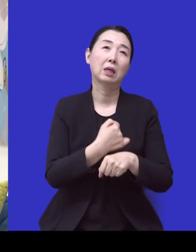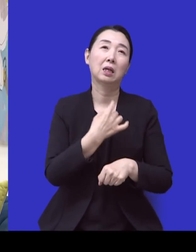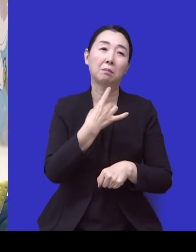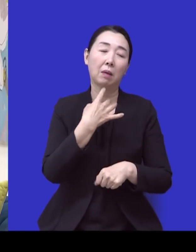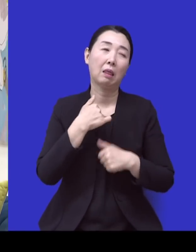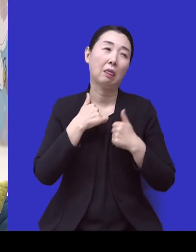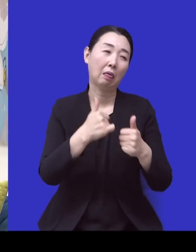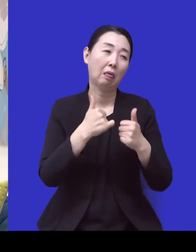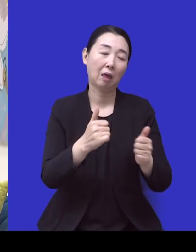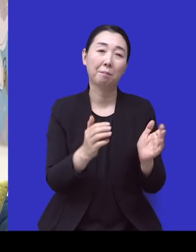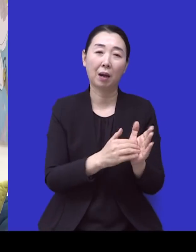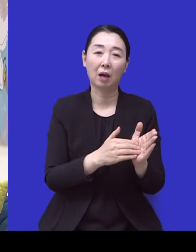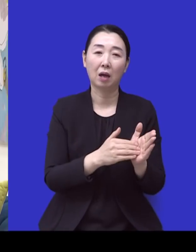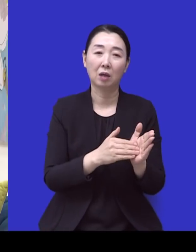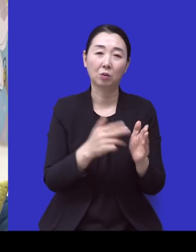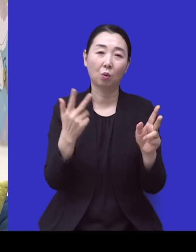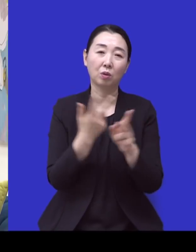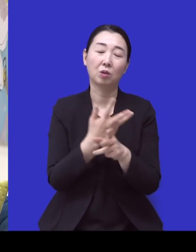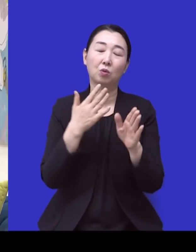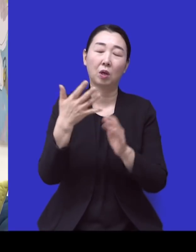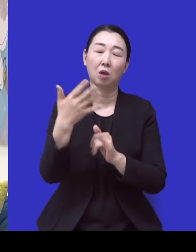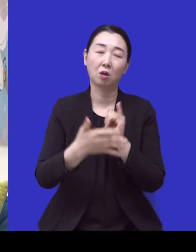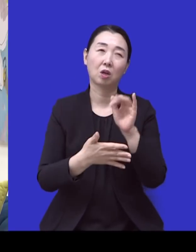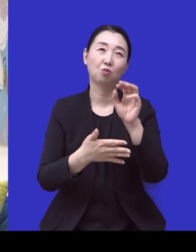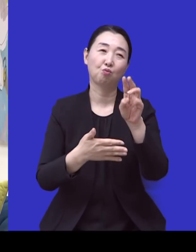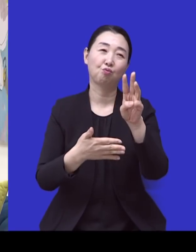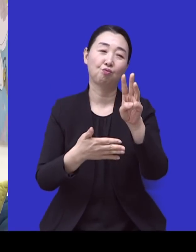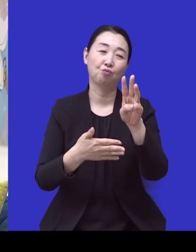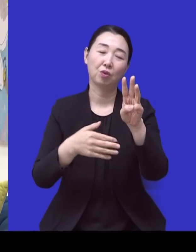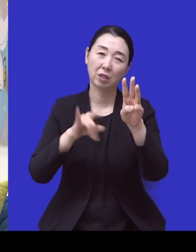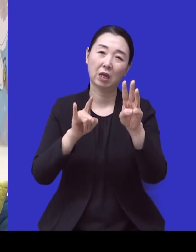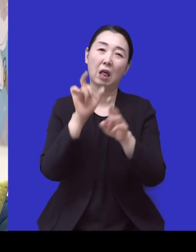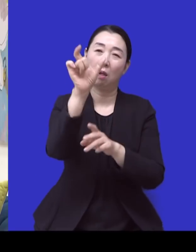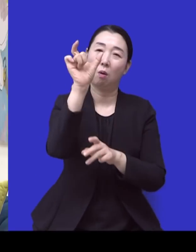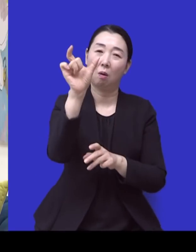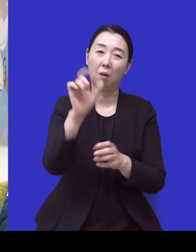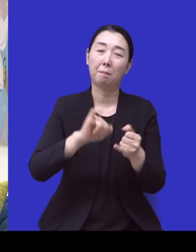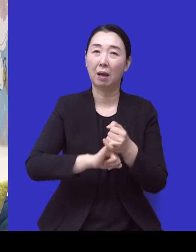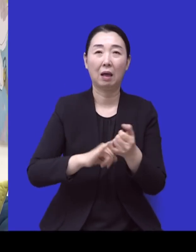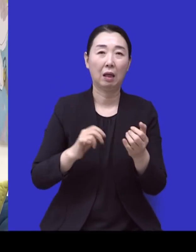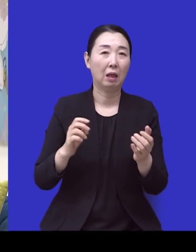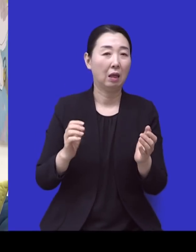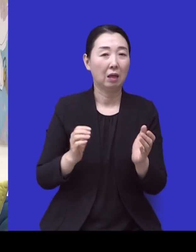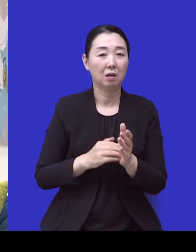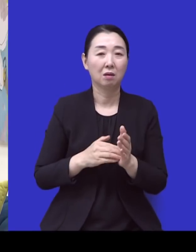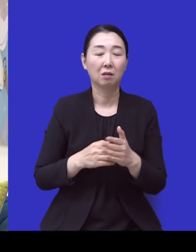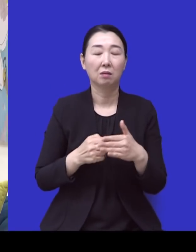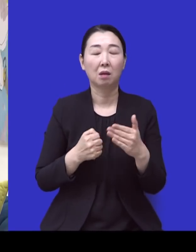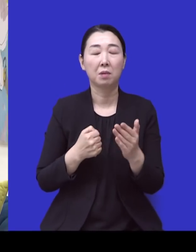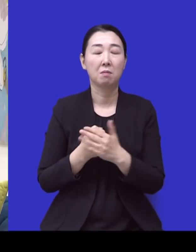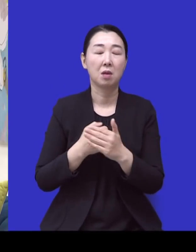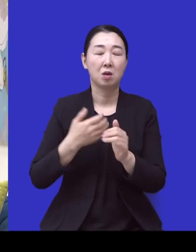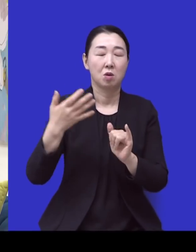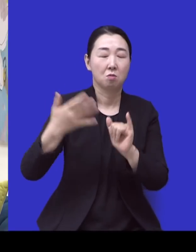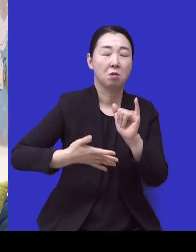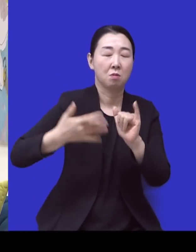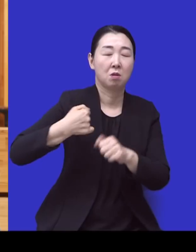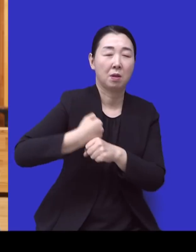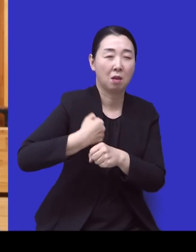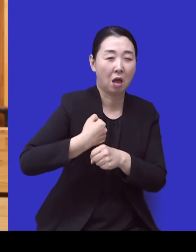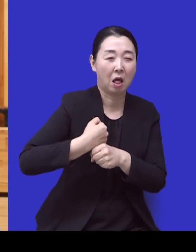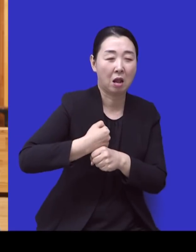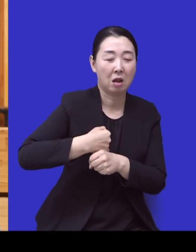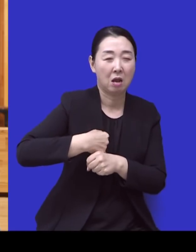또 그러면서도 일주일에 막 한 영상 2-3개씩 꼭 올려야겠다 이렇게 생각하면서 너무 이렇게 강박적으로 유튜브 영상을 만들었던